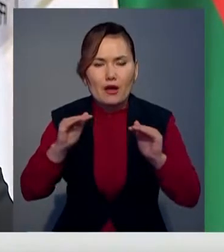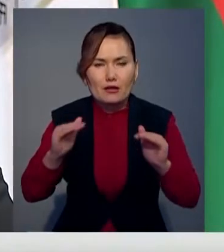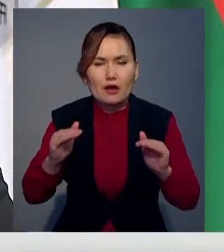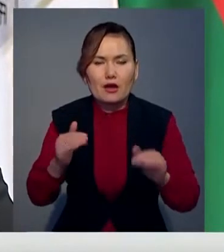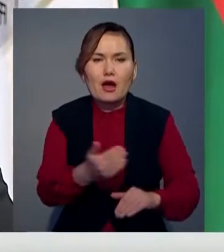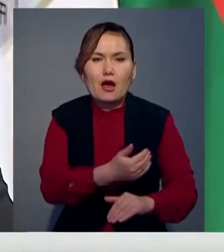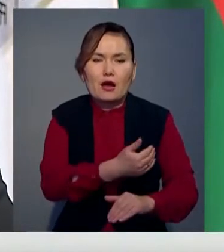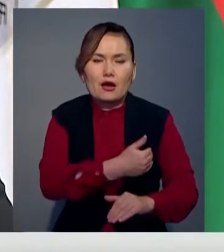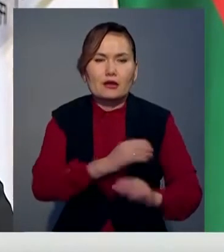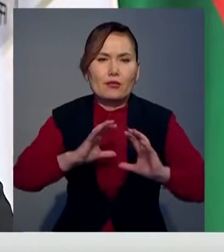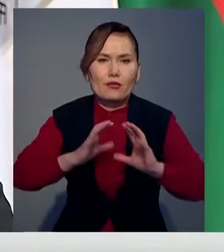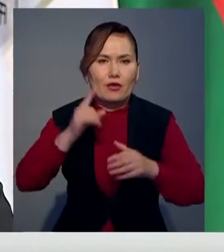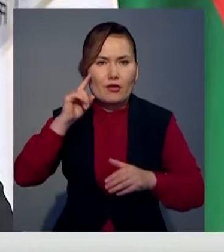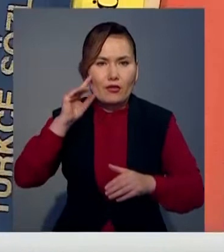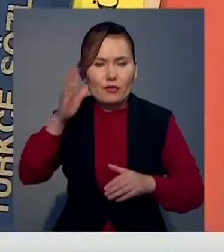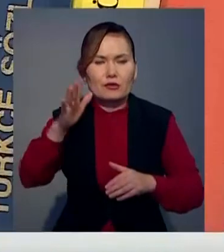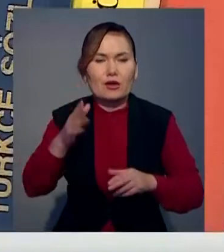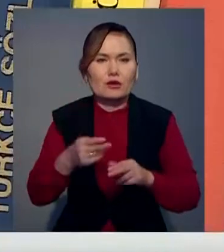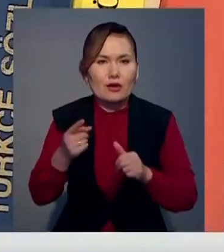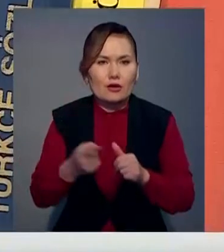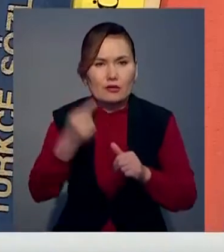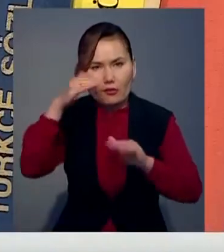өзімізге жоспар